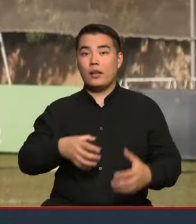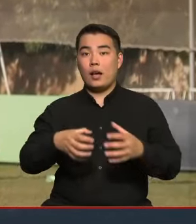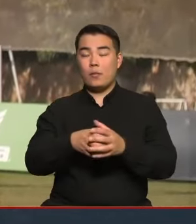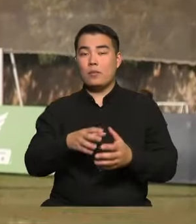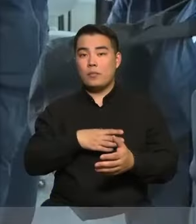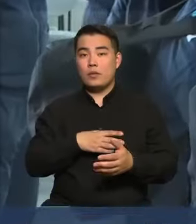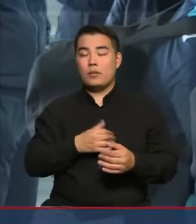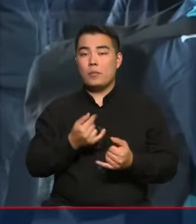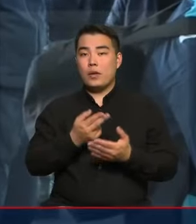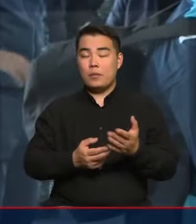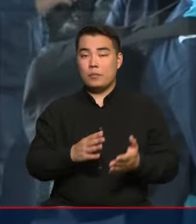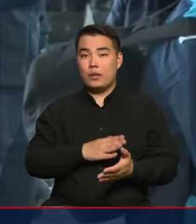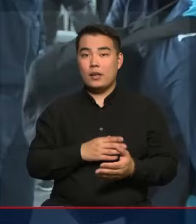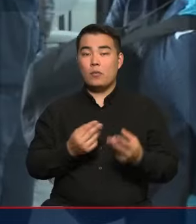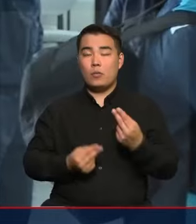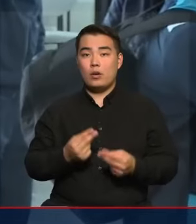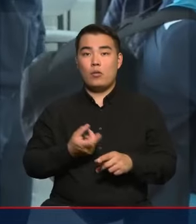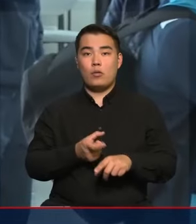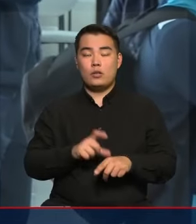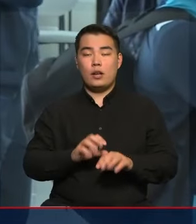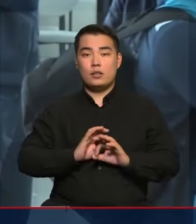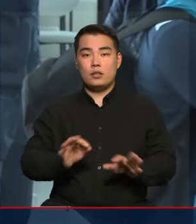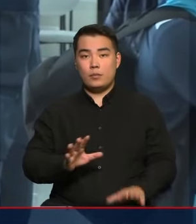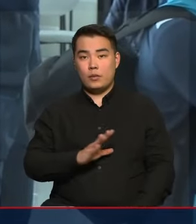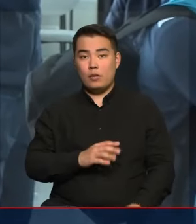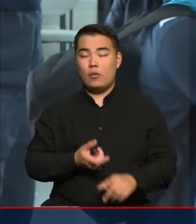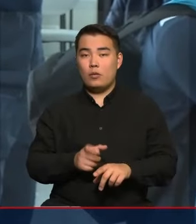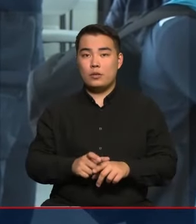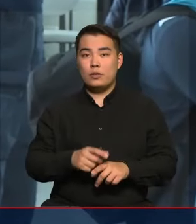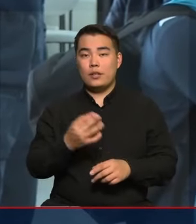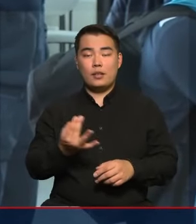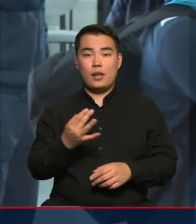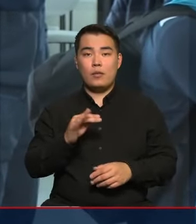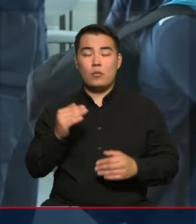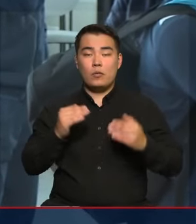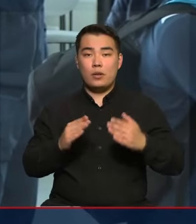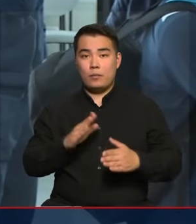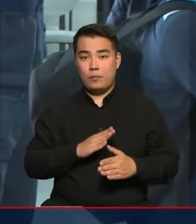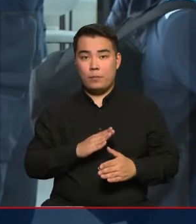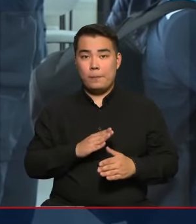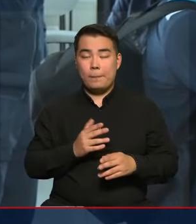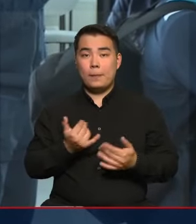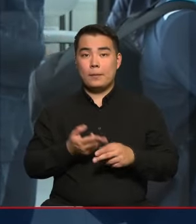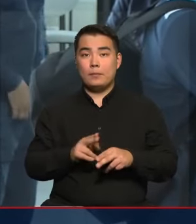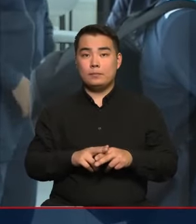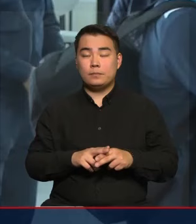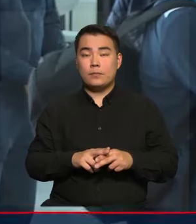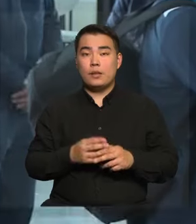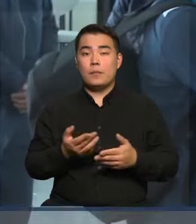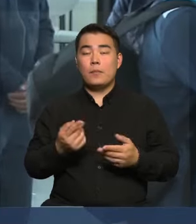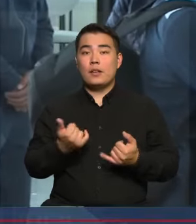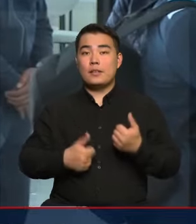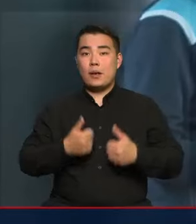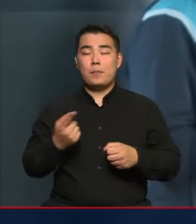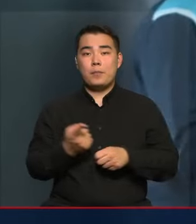жол беріпті. Ойын өте жақсы болды, өте күшті деңгейде болды. Мен осында жарысқа бірінші